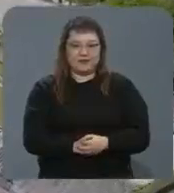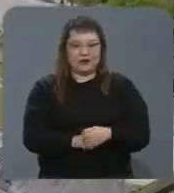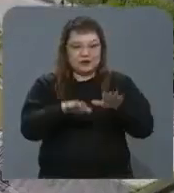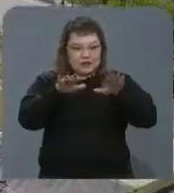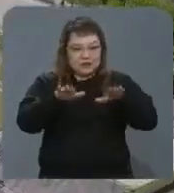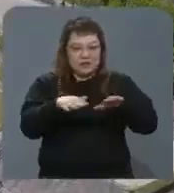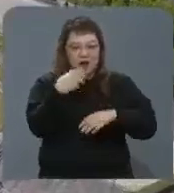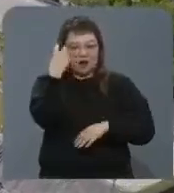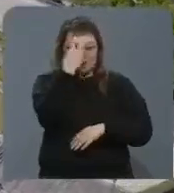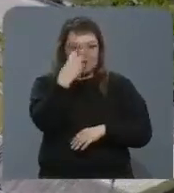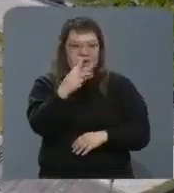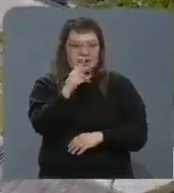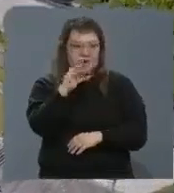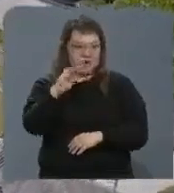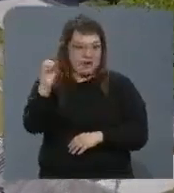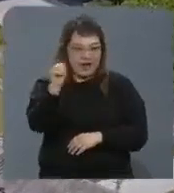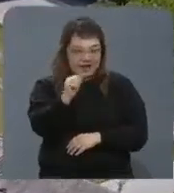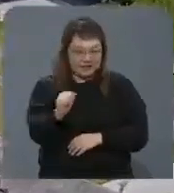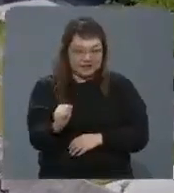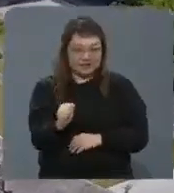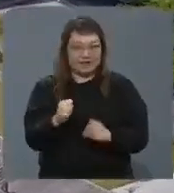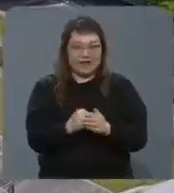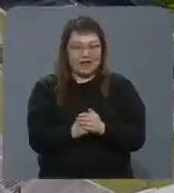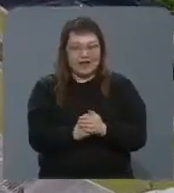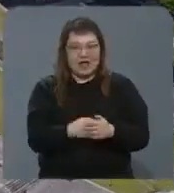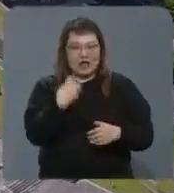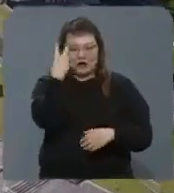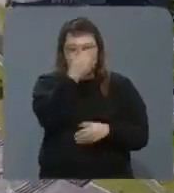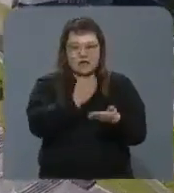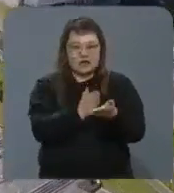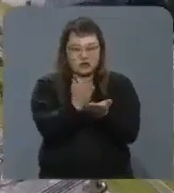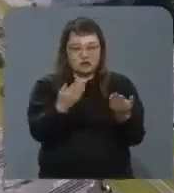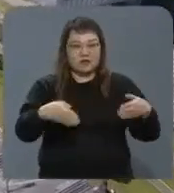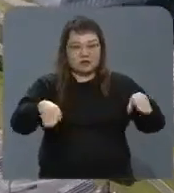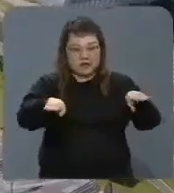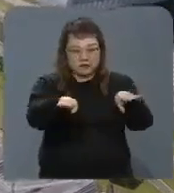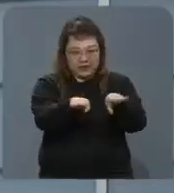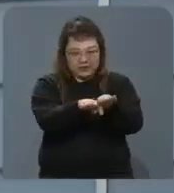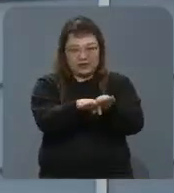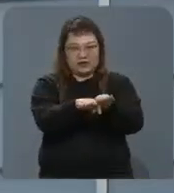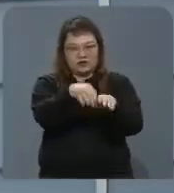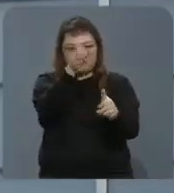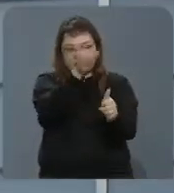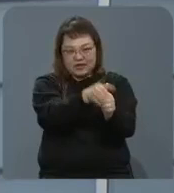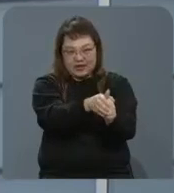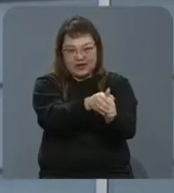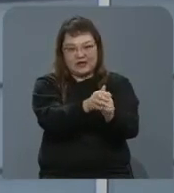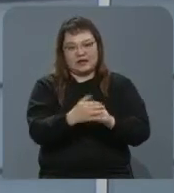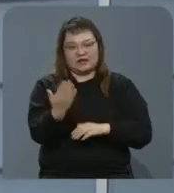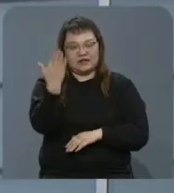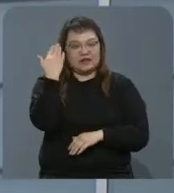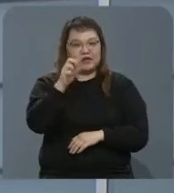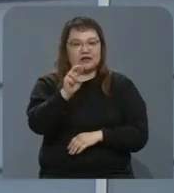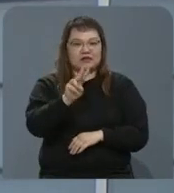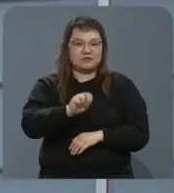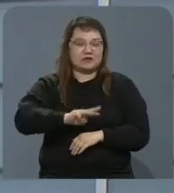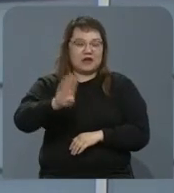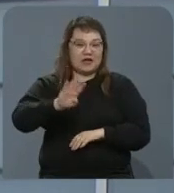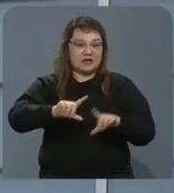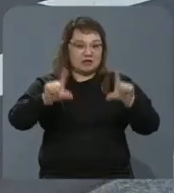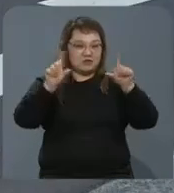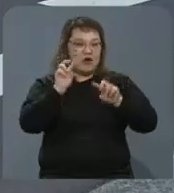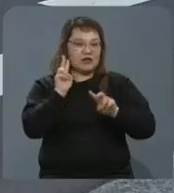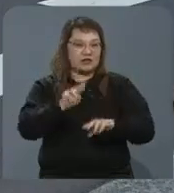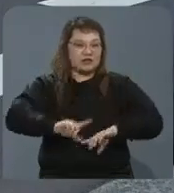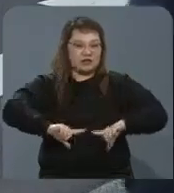이번 여론조사는 KBS 제주방송총국이 여론조사 전문기관 디오피니언에 의뢰해 지난달 24일부터 이틀